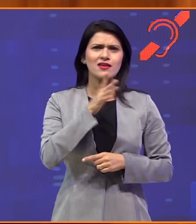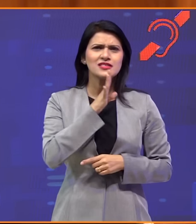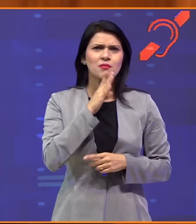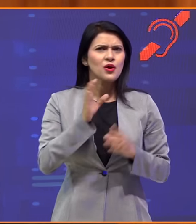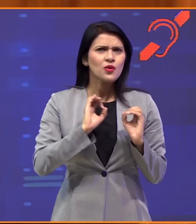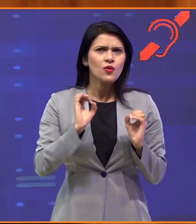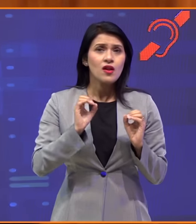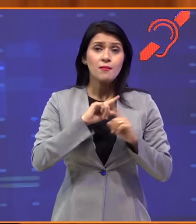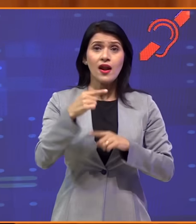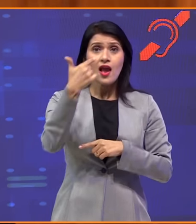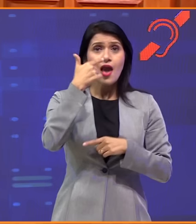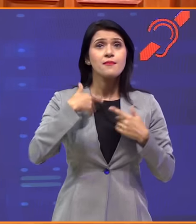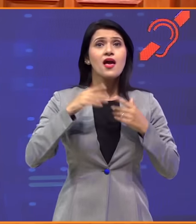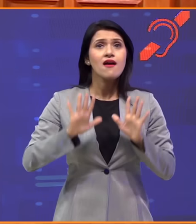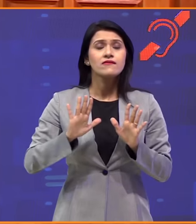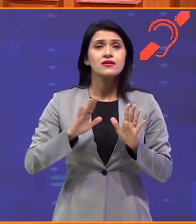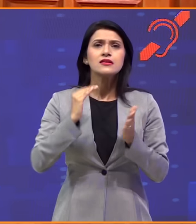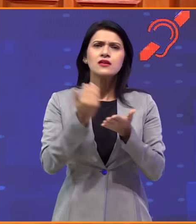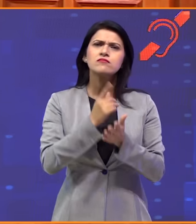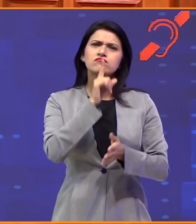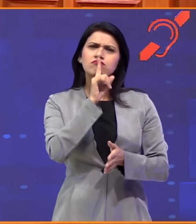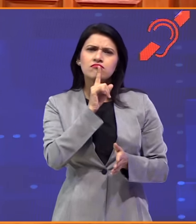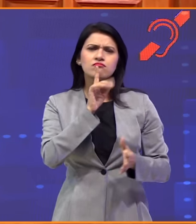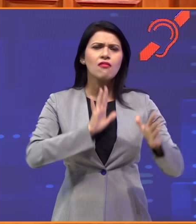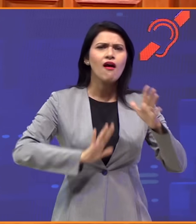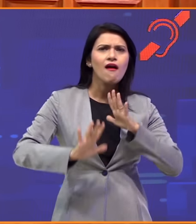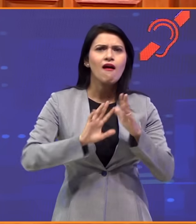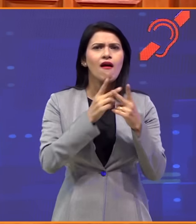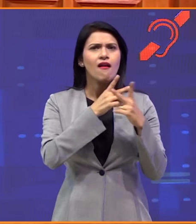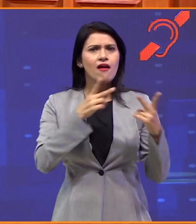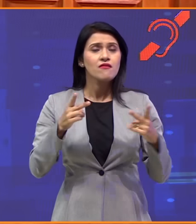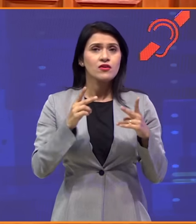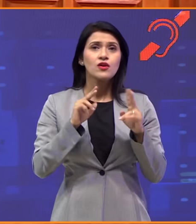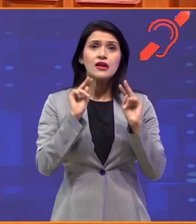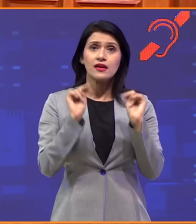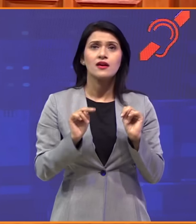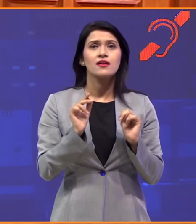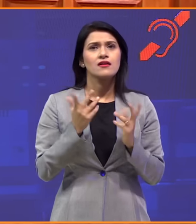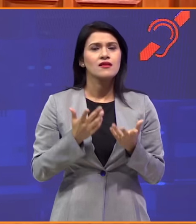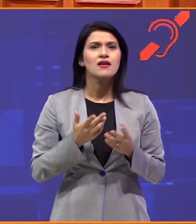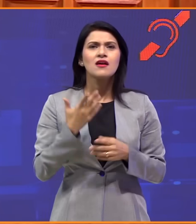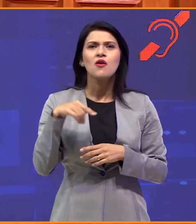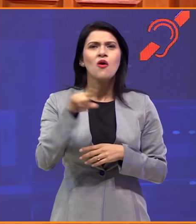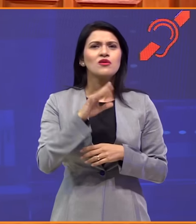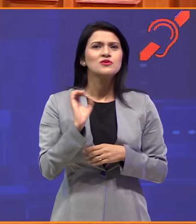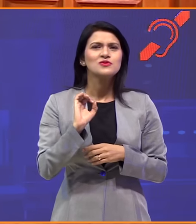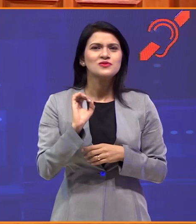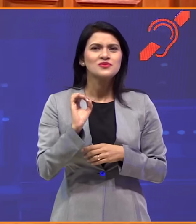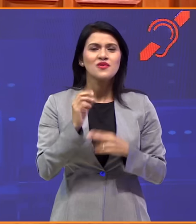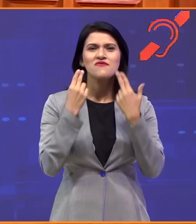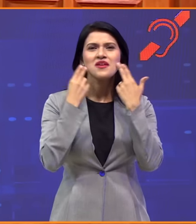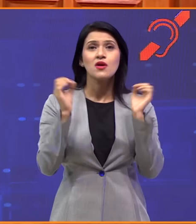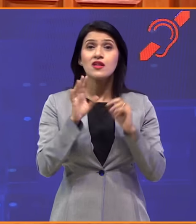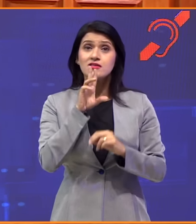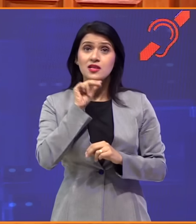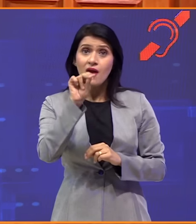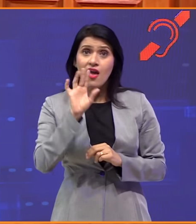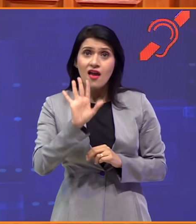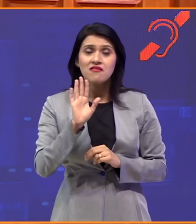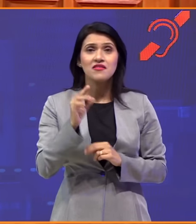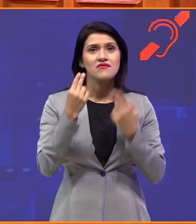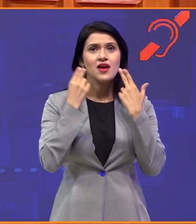कैमरे के बाहर रही है उस समय साइलेंट रोल्स और साइलेंट परफॉर्मेंस की उतनी ज्यादा कदर नहीं होती थी और अगर आप देखि तो मैं